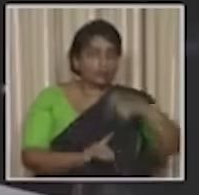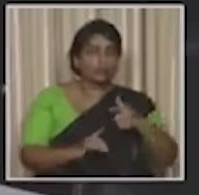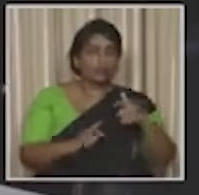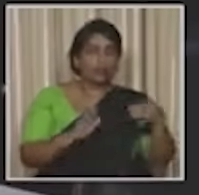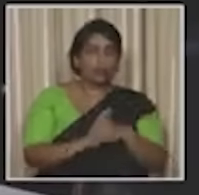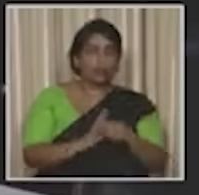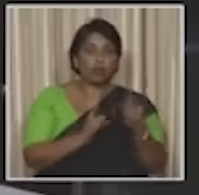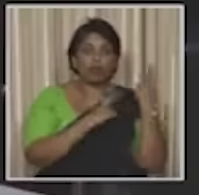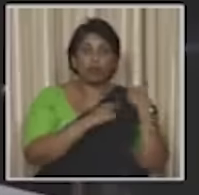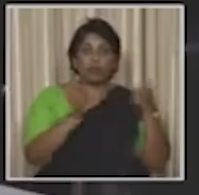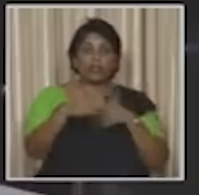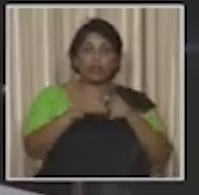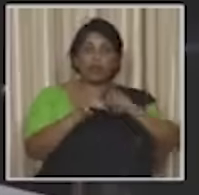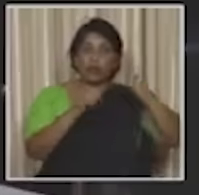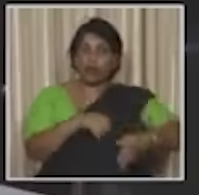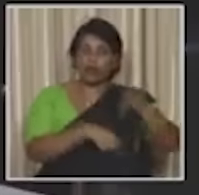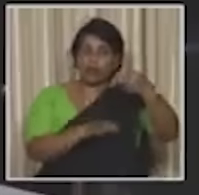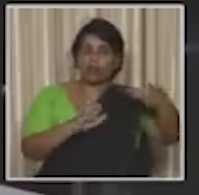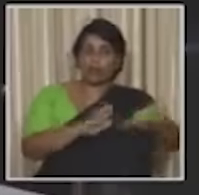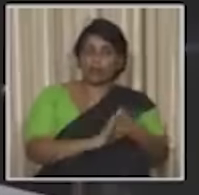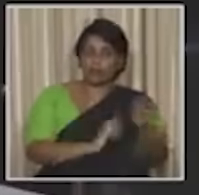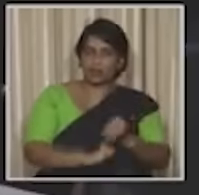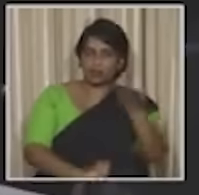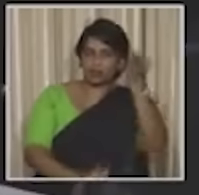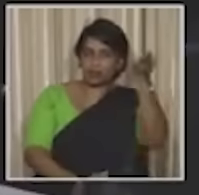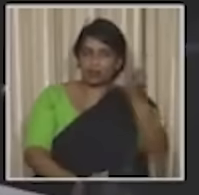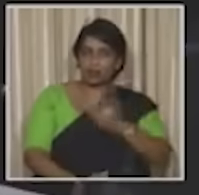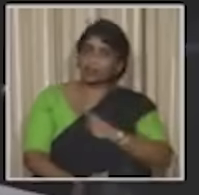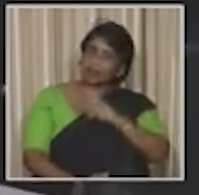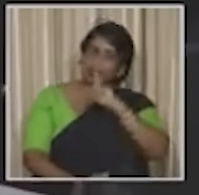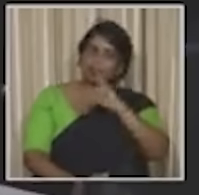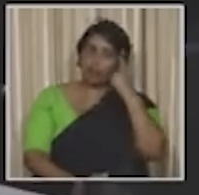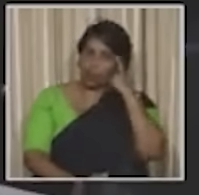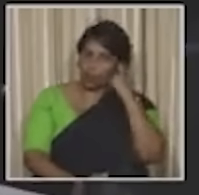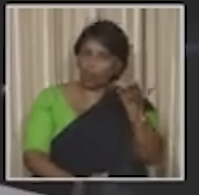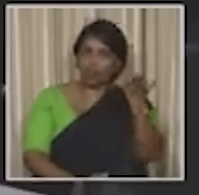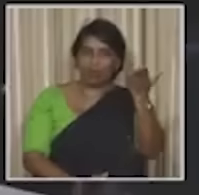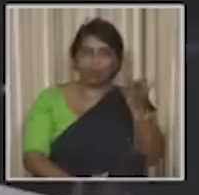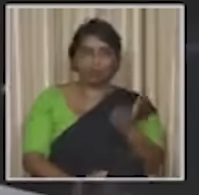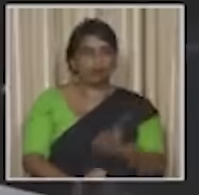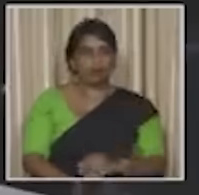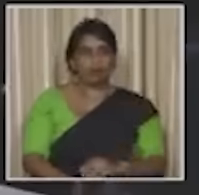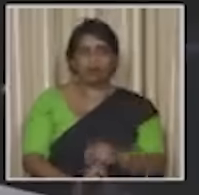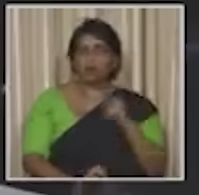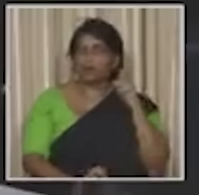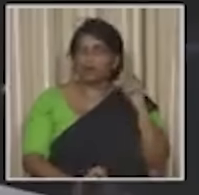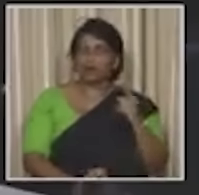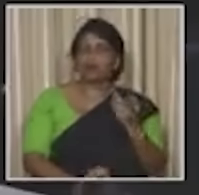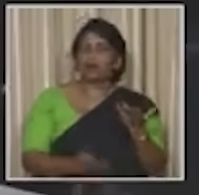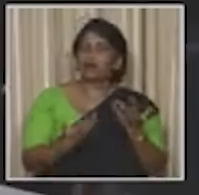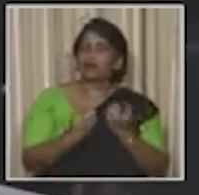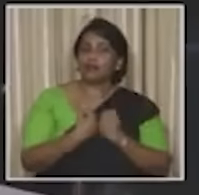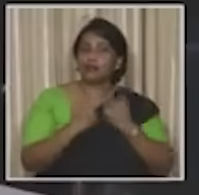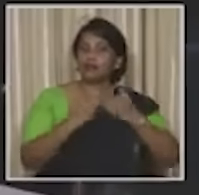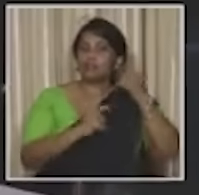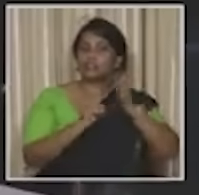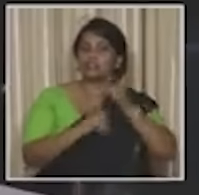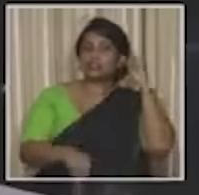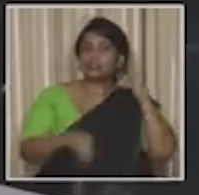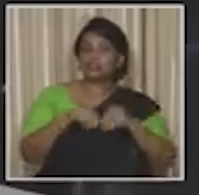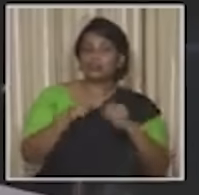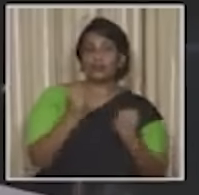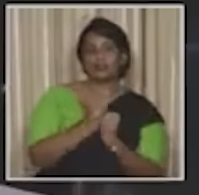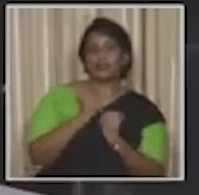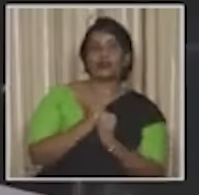කොමිස් ගත්ත එතුමා කැබිනට් මණ්ඩල කට්ටිය. මම කියන්නම් එතුමා දන්නව මේක. Itu mah tuh namu kadde. Ilang ke janadi pecanda